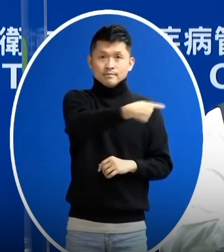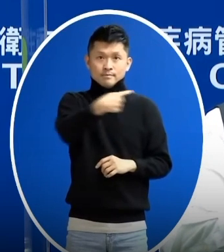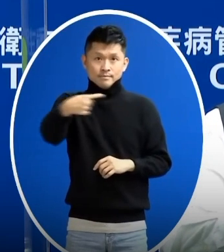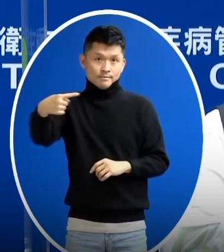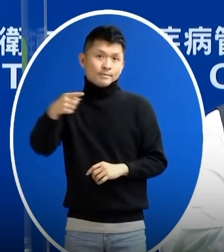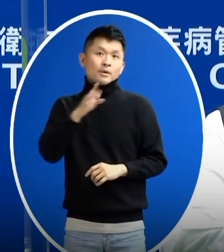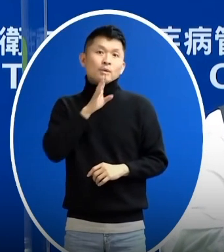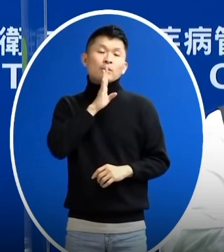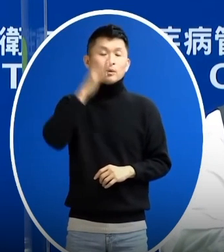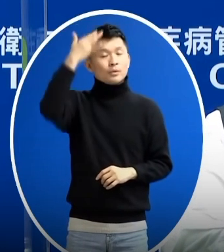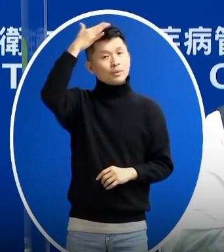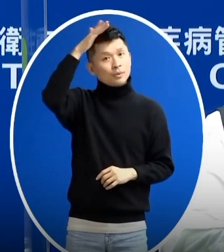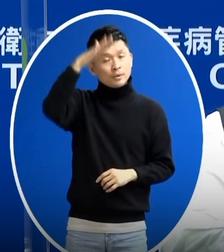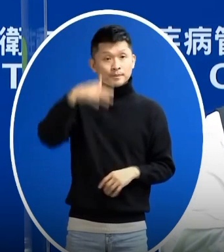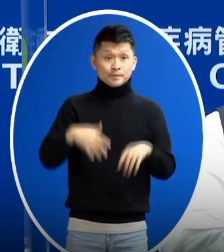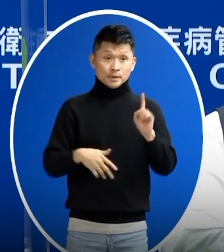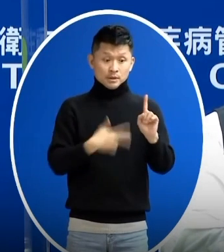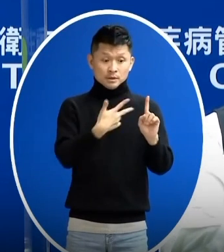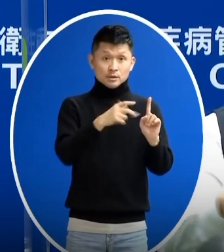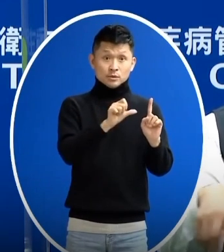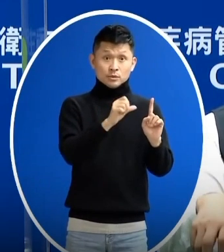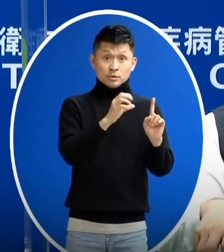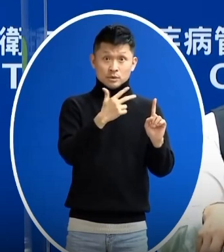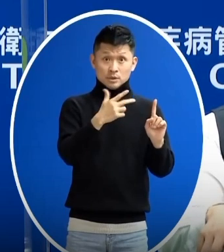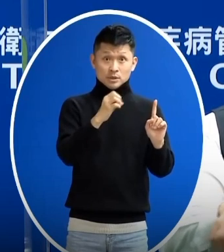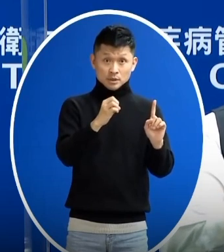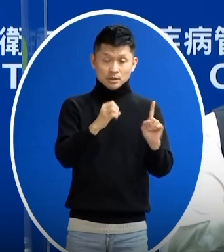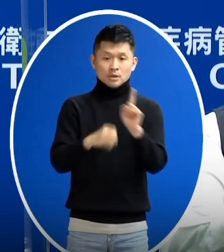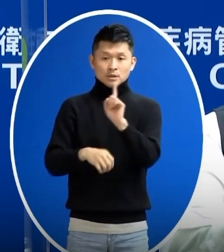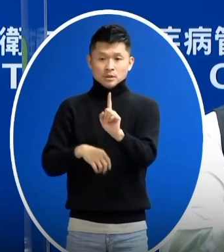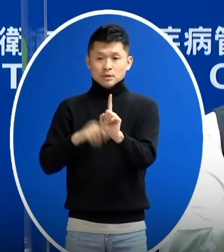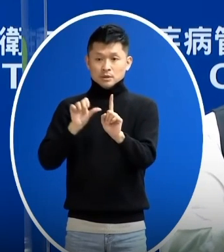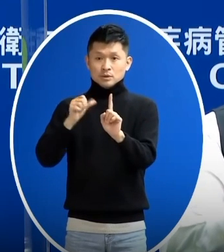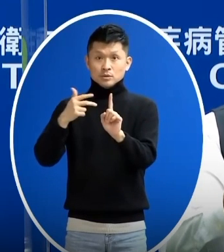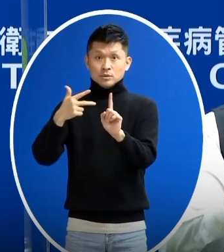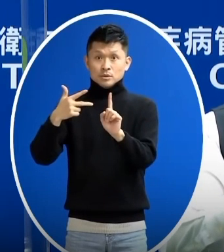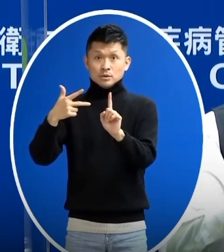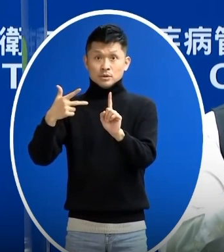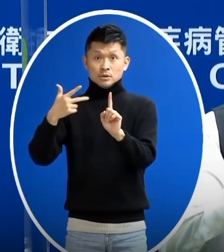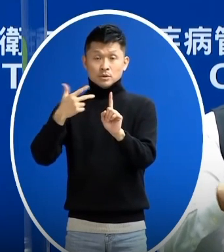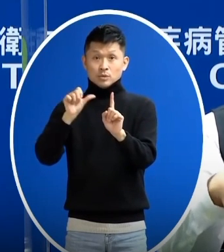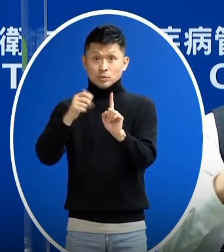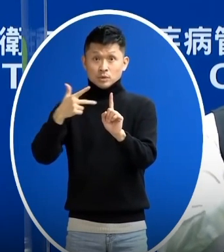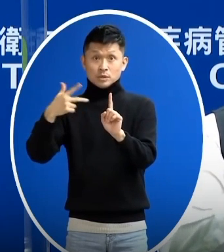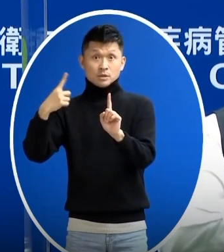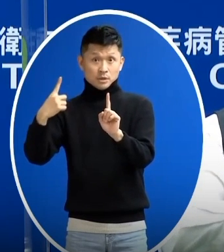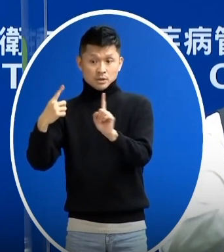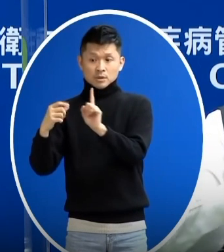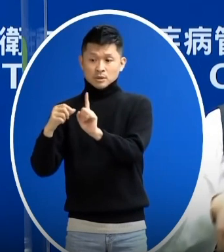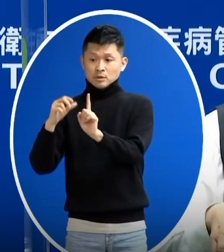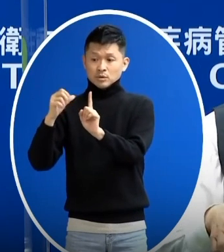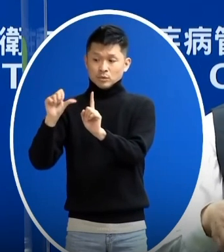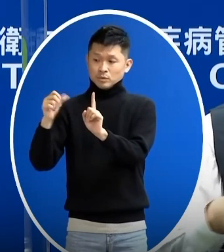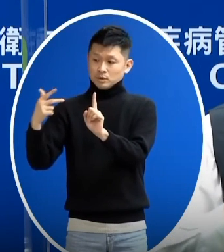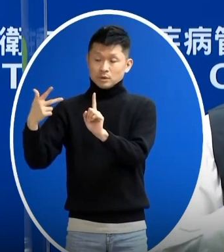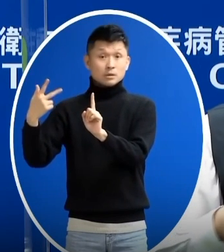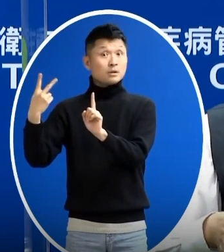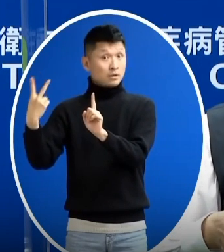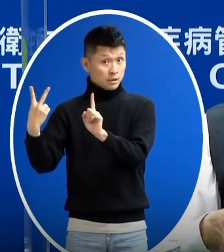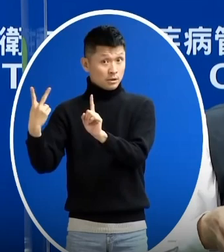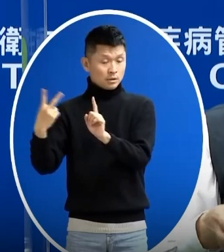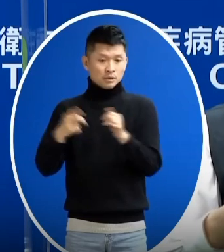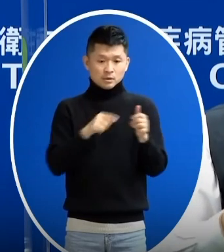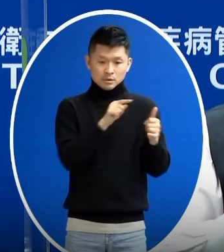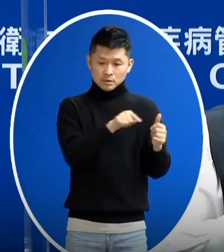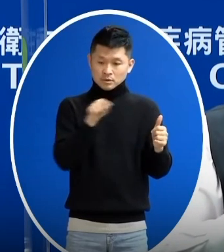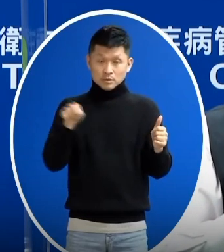阴性。好，除了当然是17570衍生的17571，还有衍生的17572。好，那其余的相关者